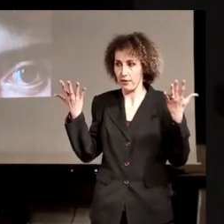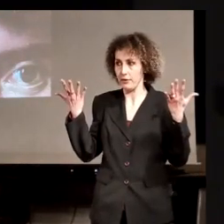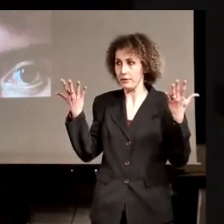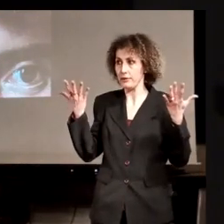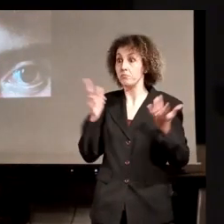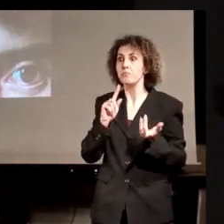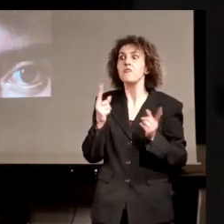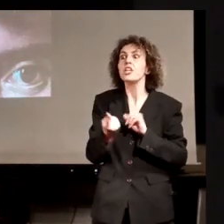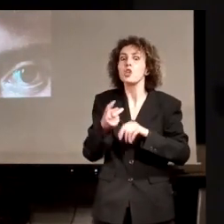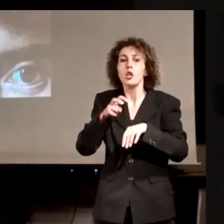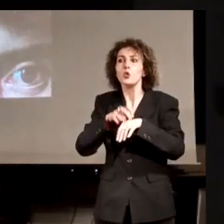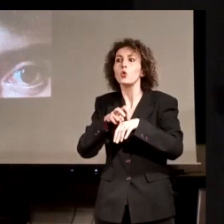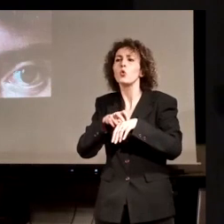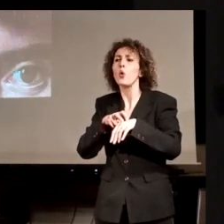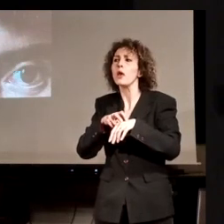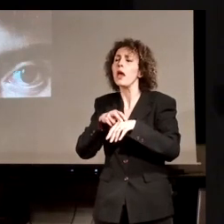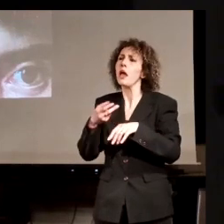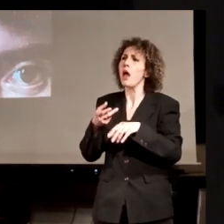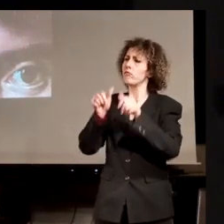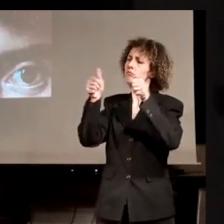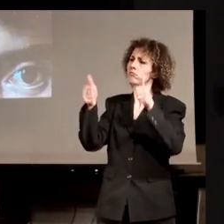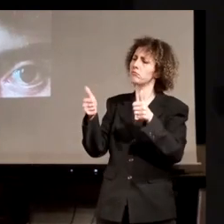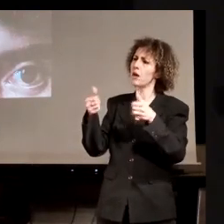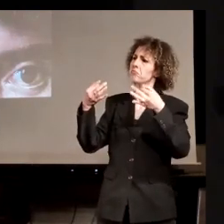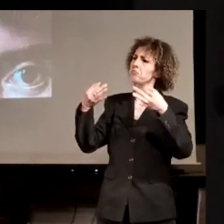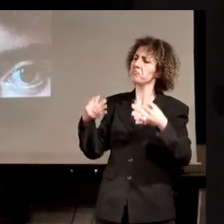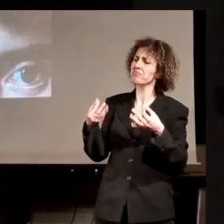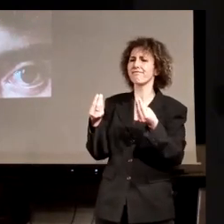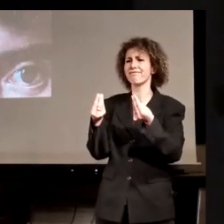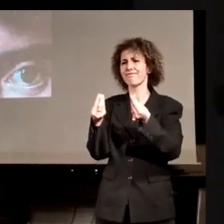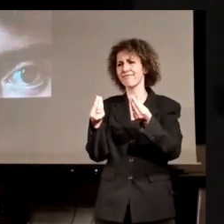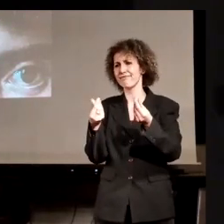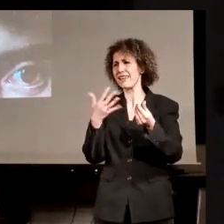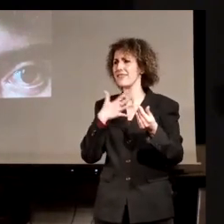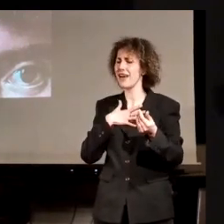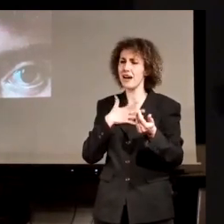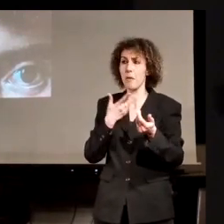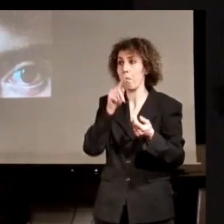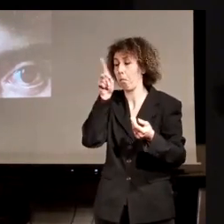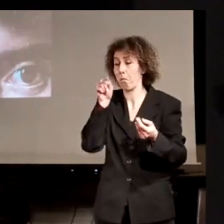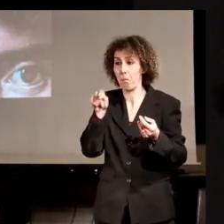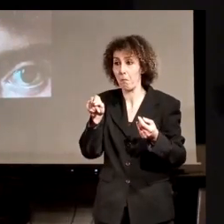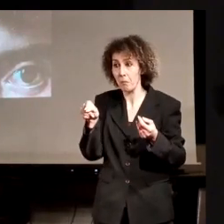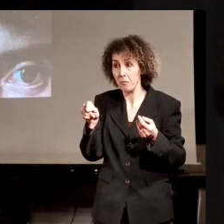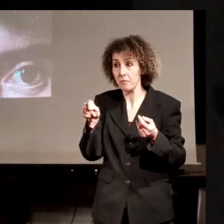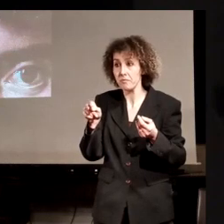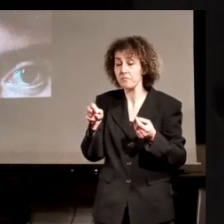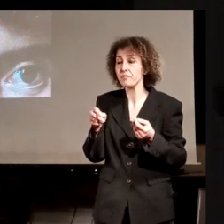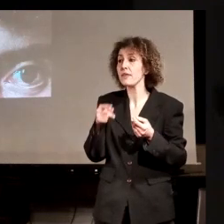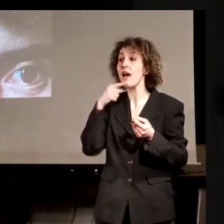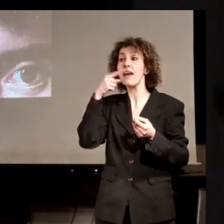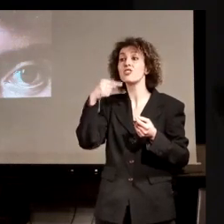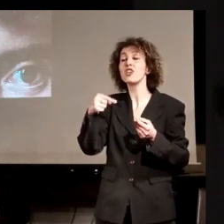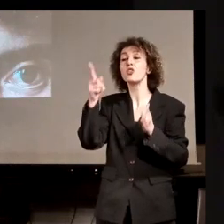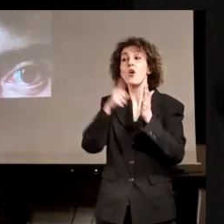reazione del medico era il classico speziale scialbo e di età imprecisabile con un forte accento di edimburgo